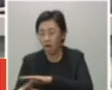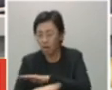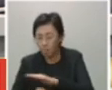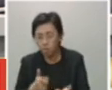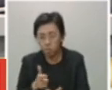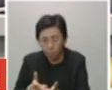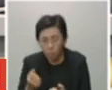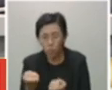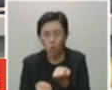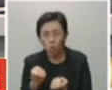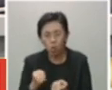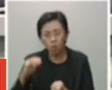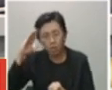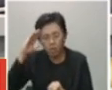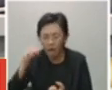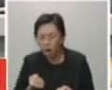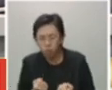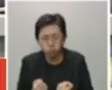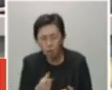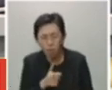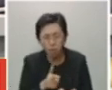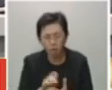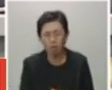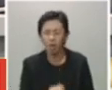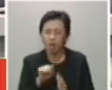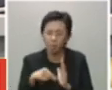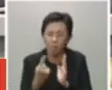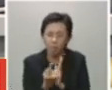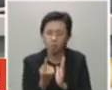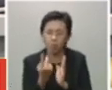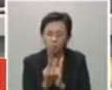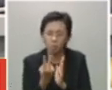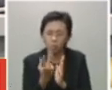ามออกไปอีกหลายชั่วโมง